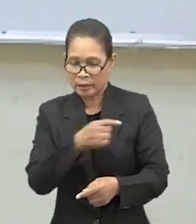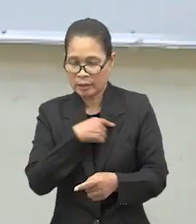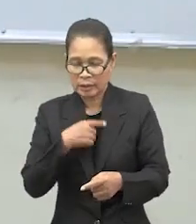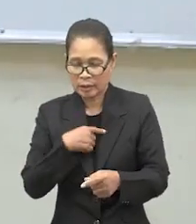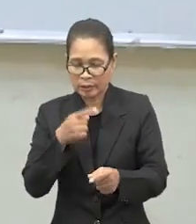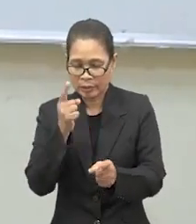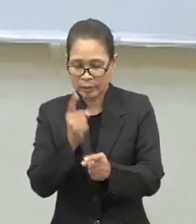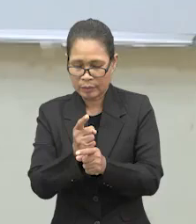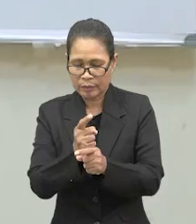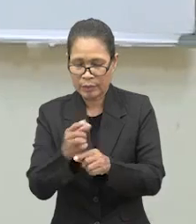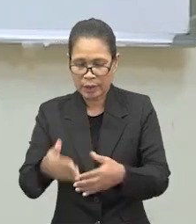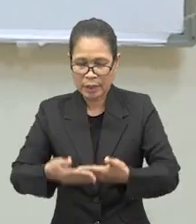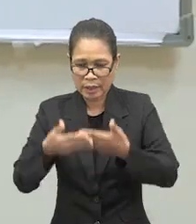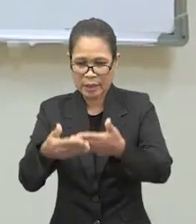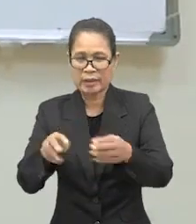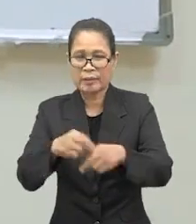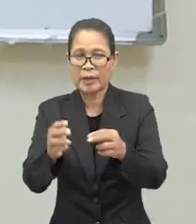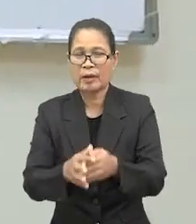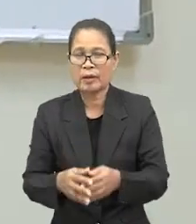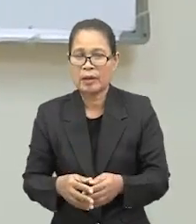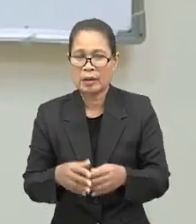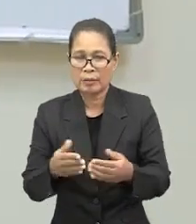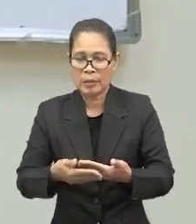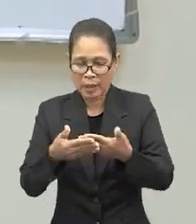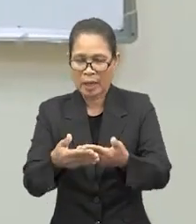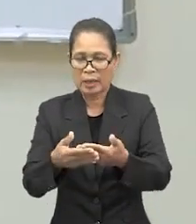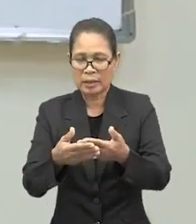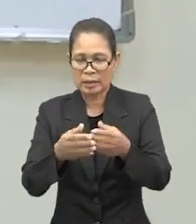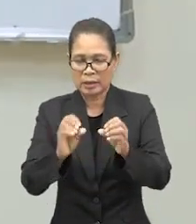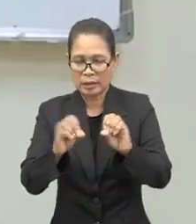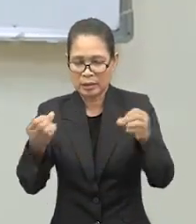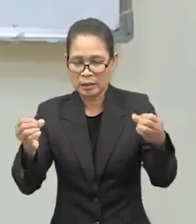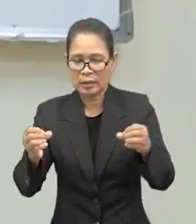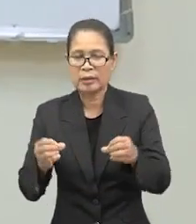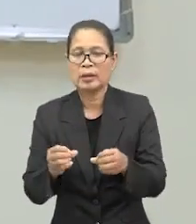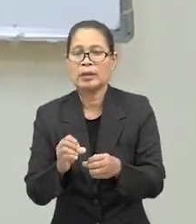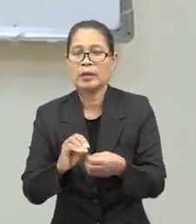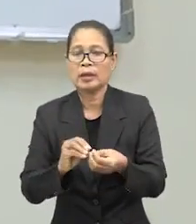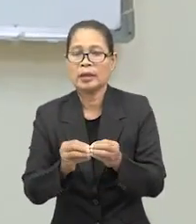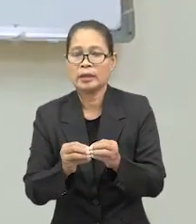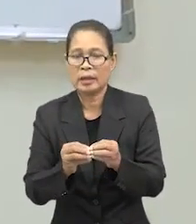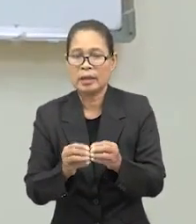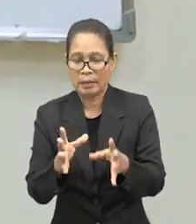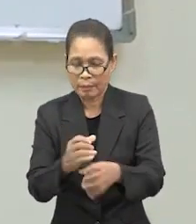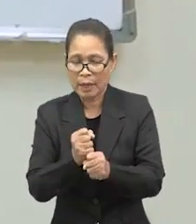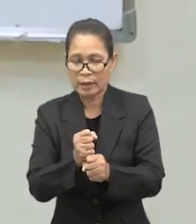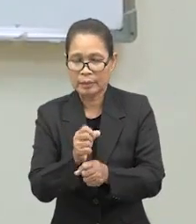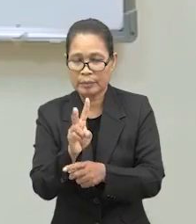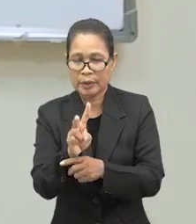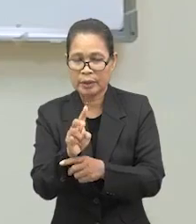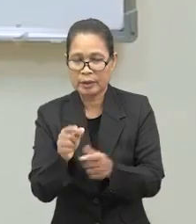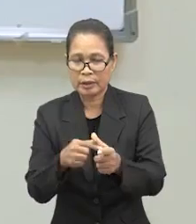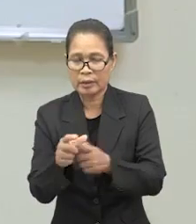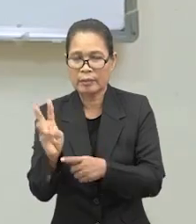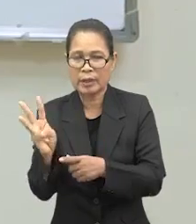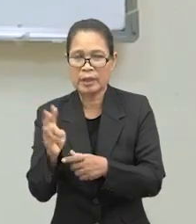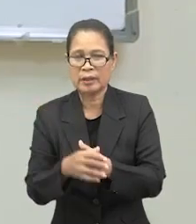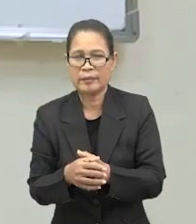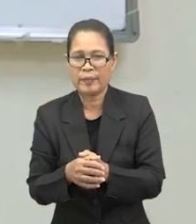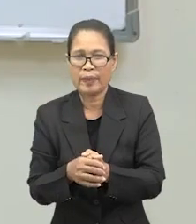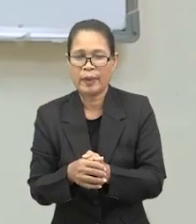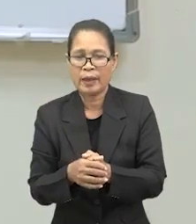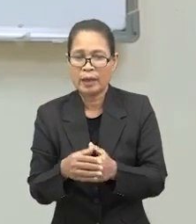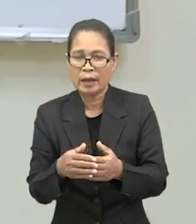cả chầm náo cư dương trời tìm mũi con bằng cả là bạc lệ chà mình nâng nhẹ khu nuông con bằng cả là bạc lệ bàn bị